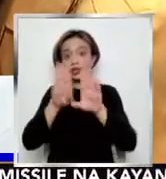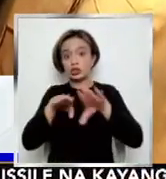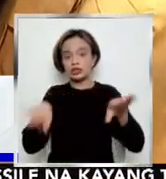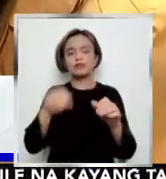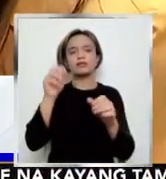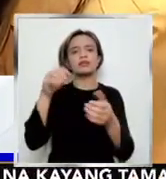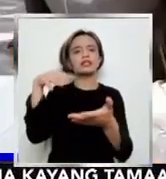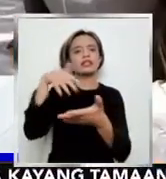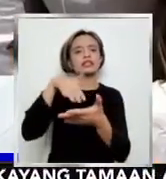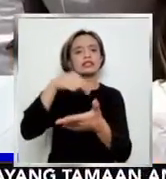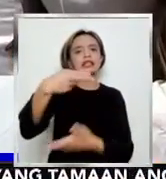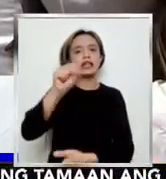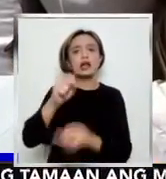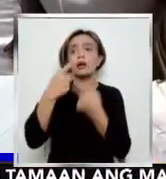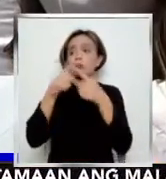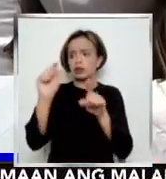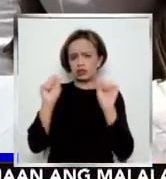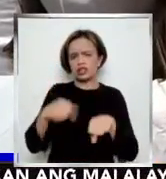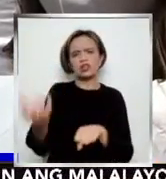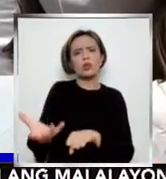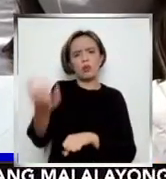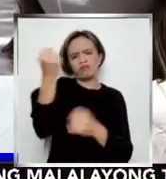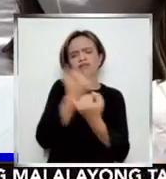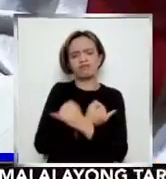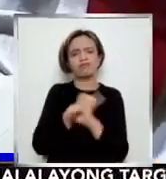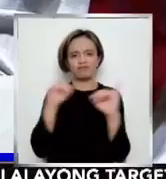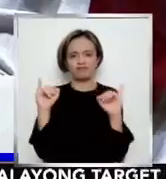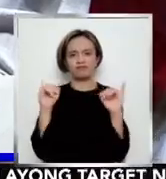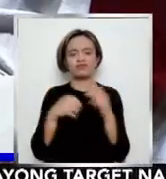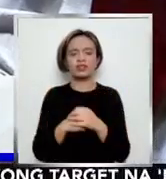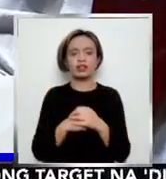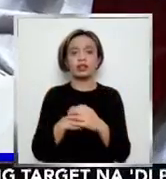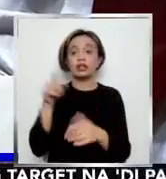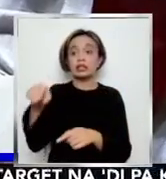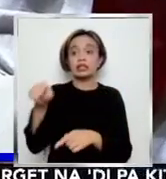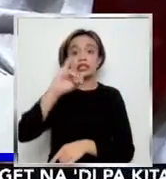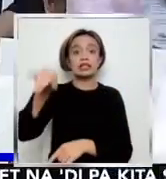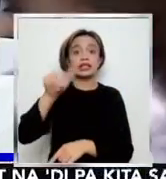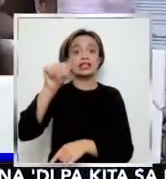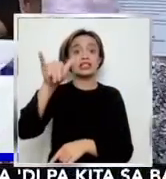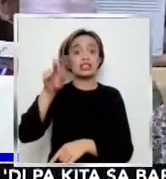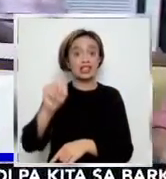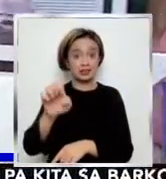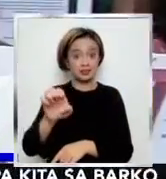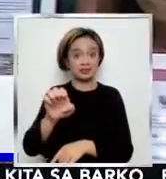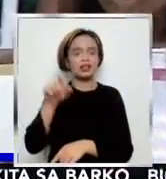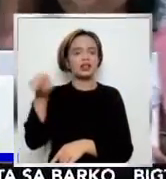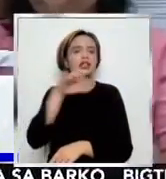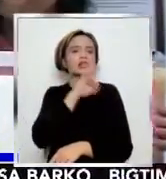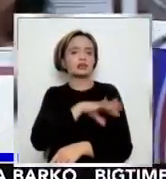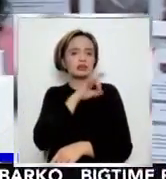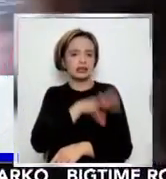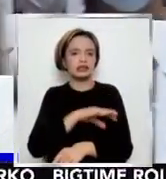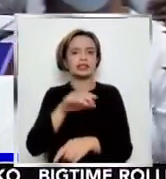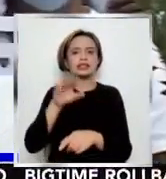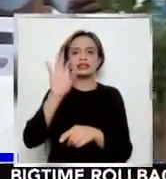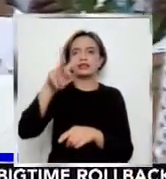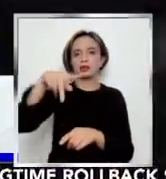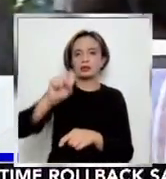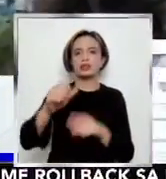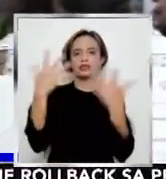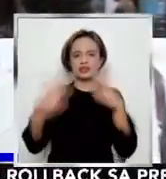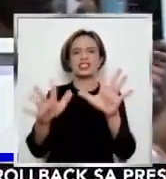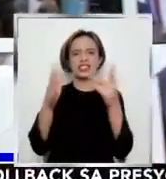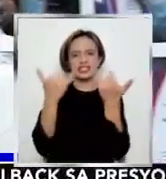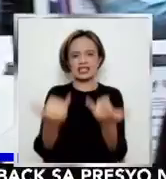tumayo sa sariling paa. Isa si Jean sa mga benepisyaryong pamilya ng 4-piece program na nagsipagtapos ngayong araw matapos silang